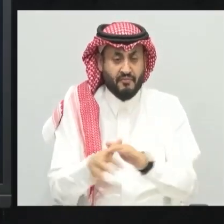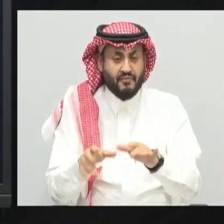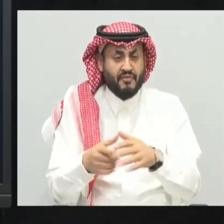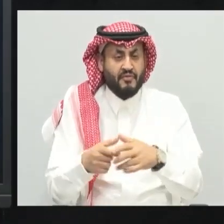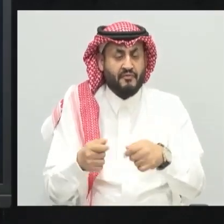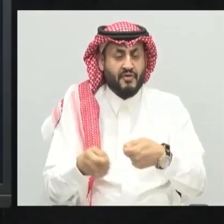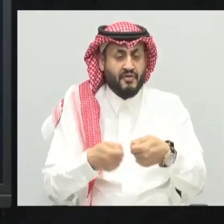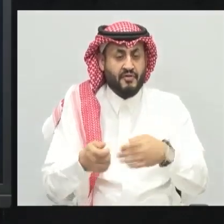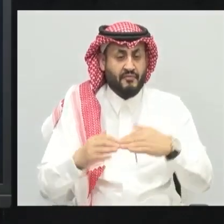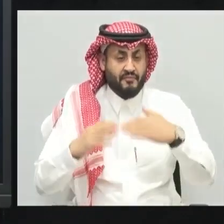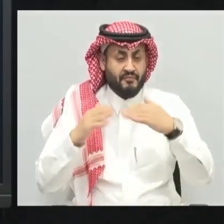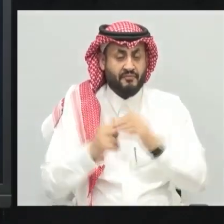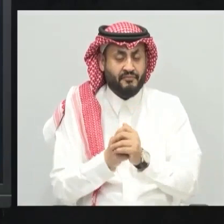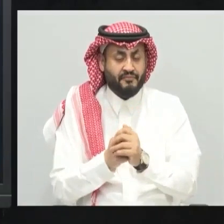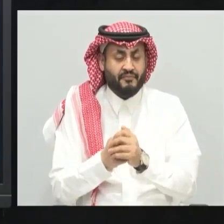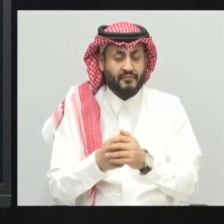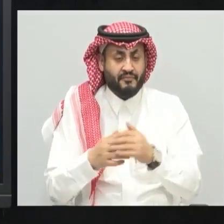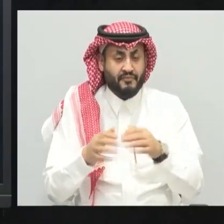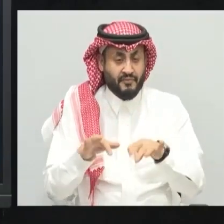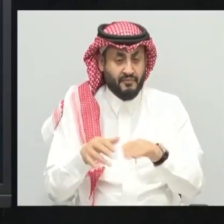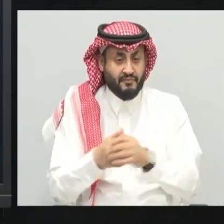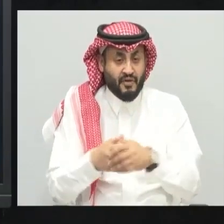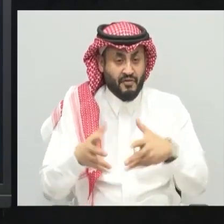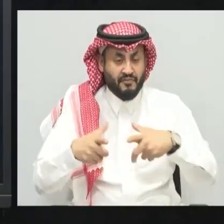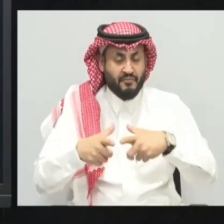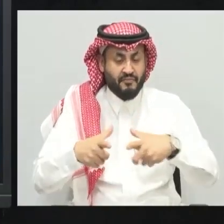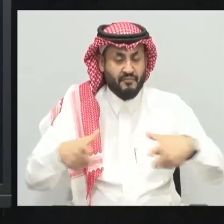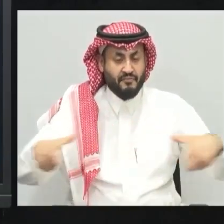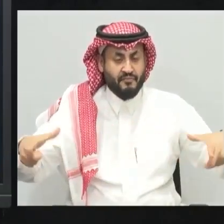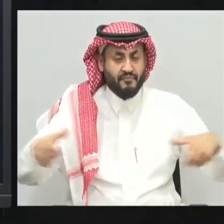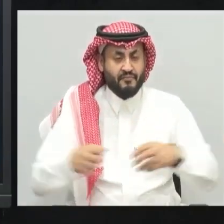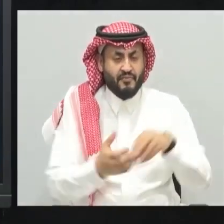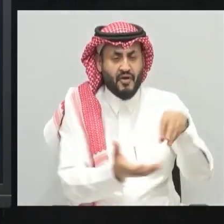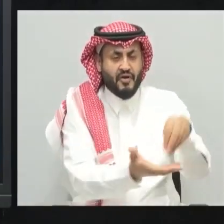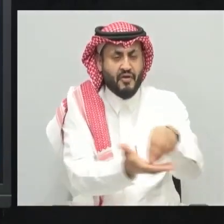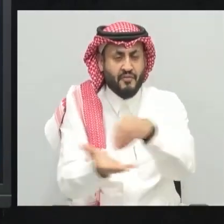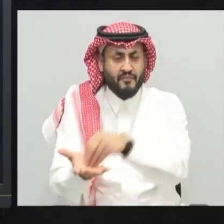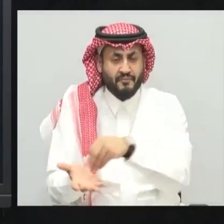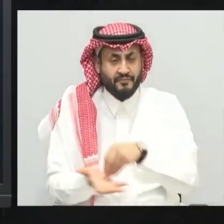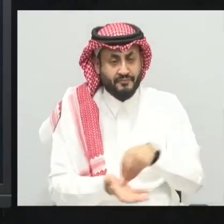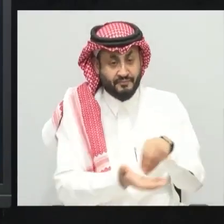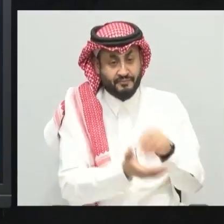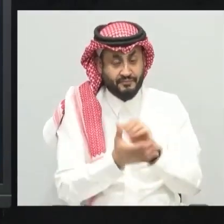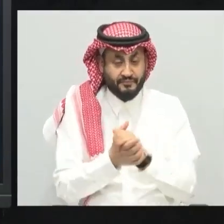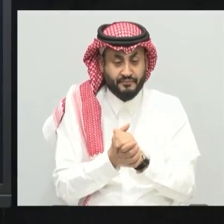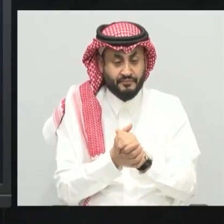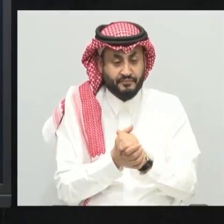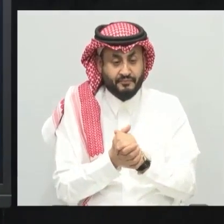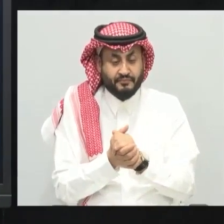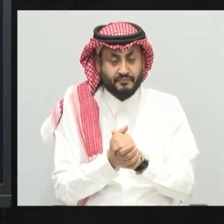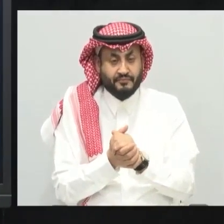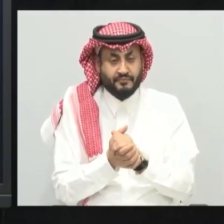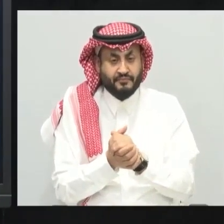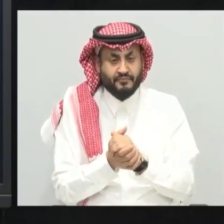فيه استثمار التقنيه ذلك سيساهم في انتشار ك في مناطق جغرافيه متعدده لكن عاده